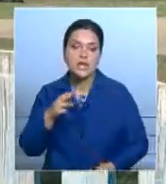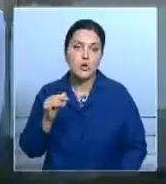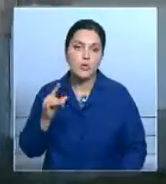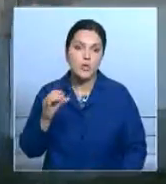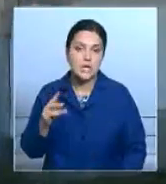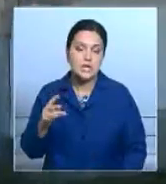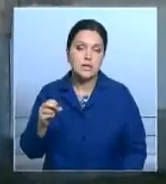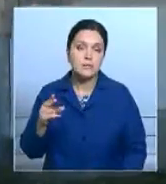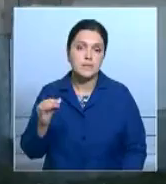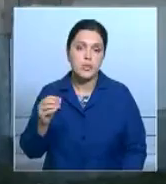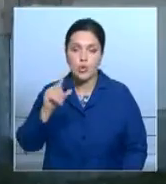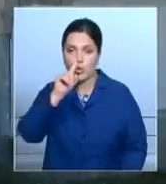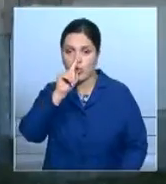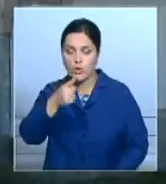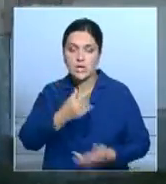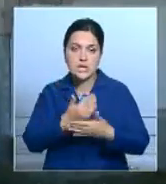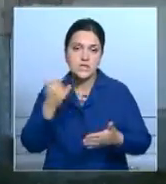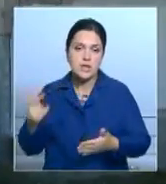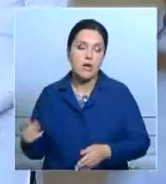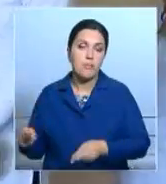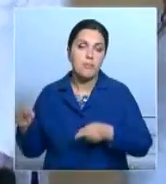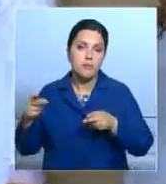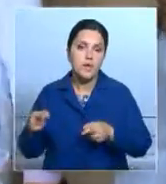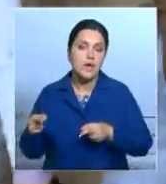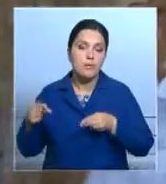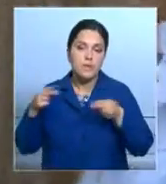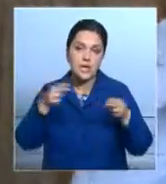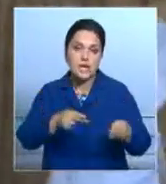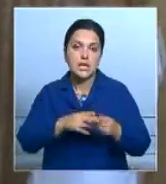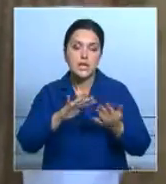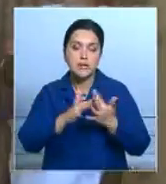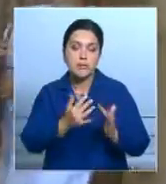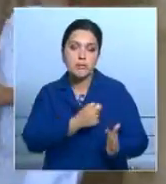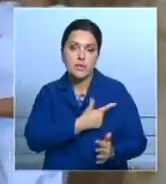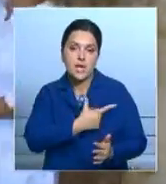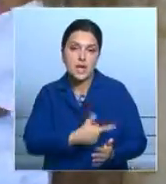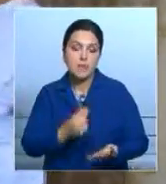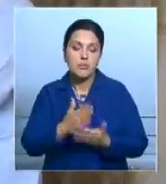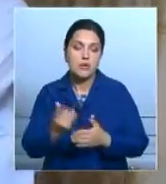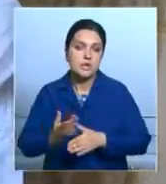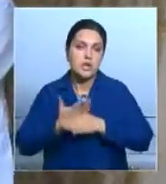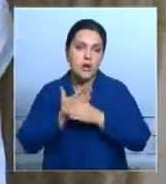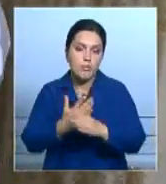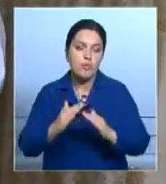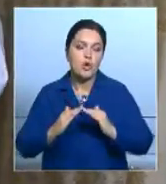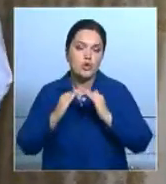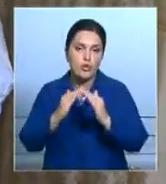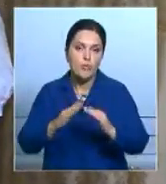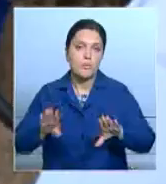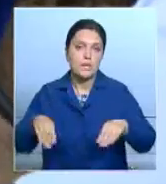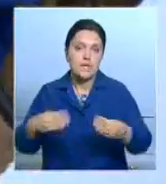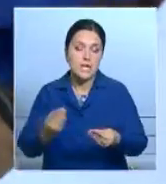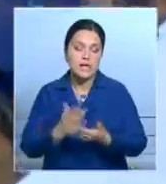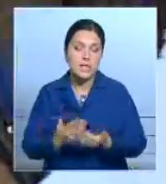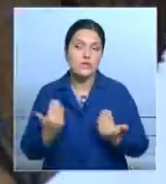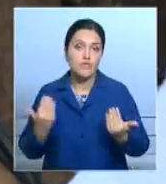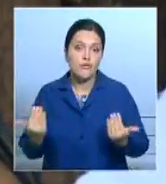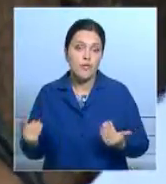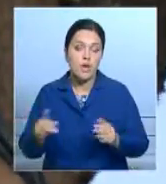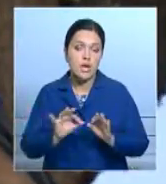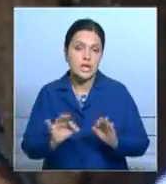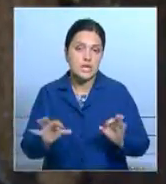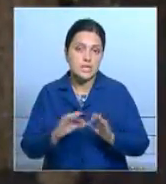Год назад он приехал по программе с дипломом в село. Молодого специалиста поддержали, предоставили жилье. Сегодня Даурен